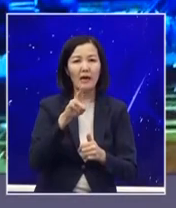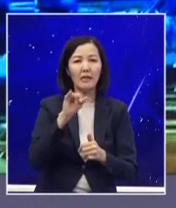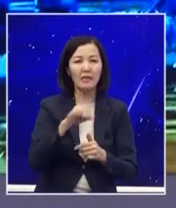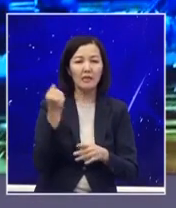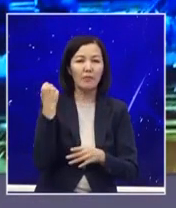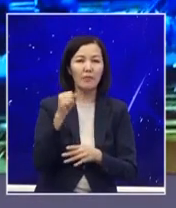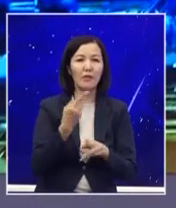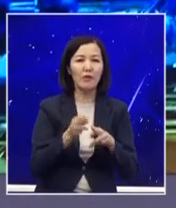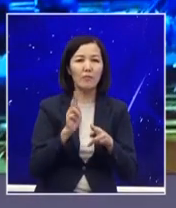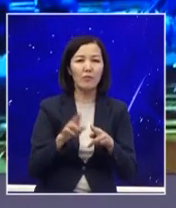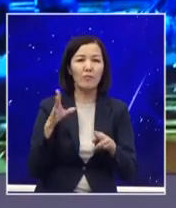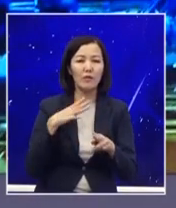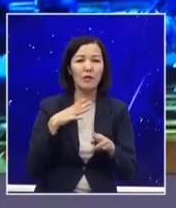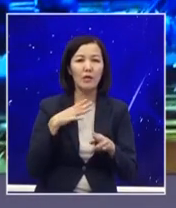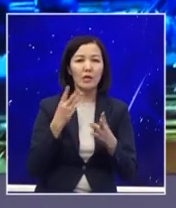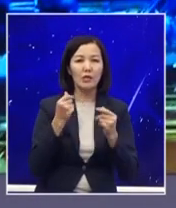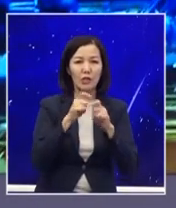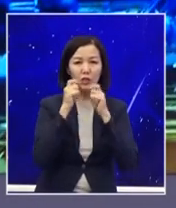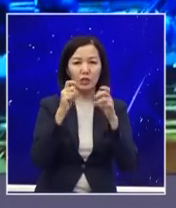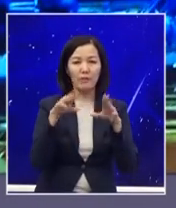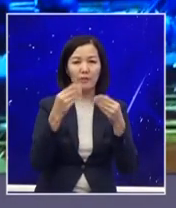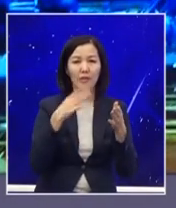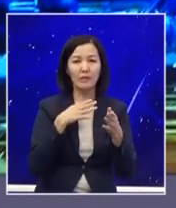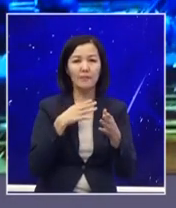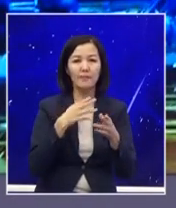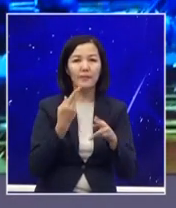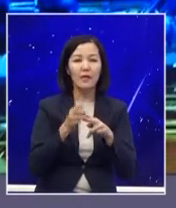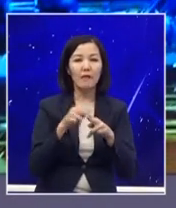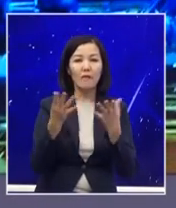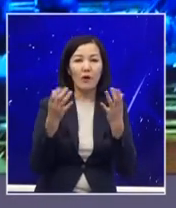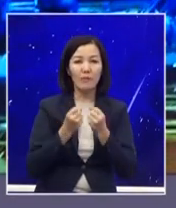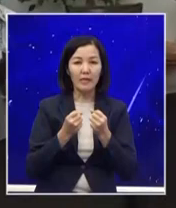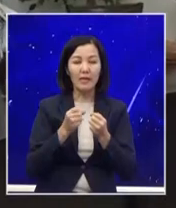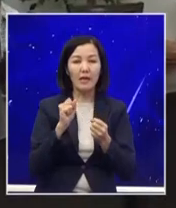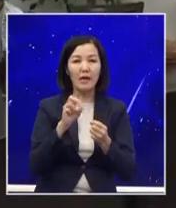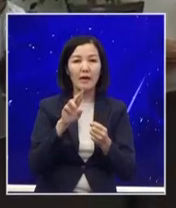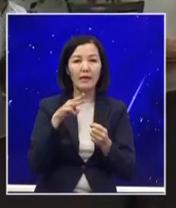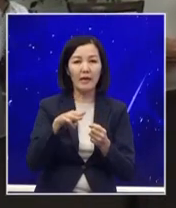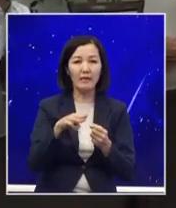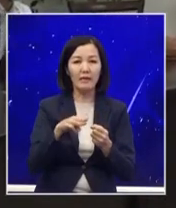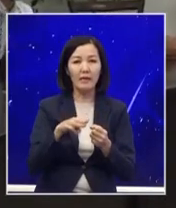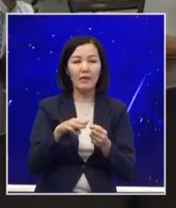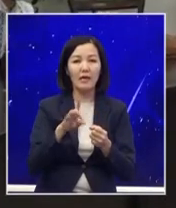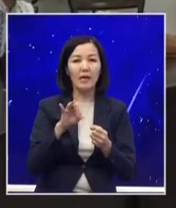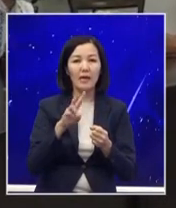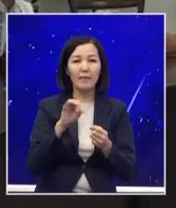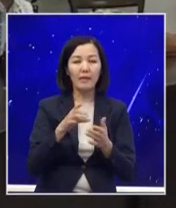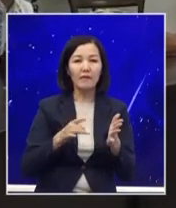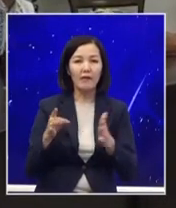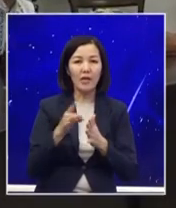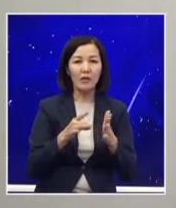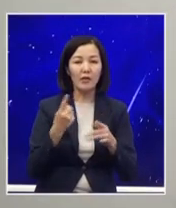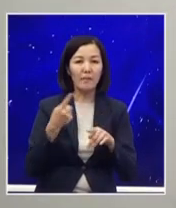«Айтыс», победителю которого сулит денежный приз. Его обладателем стал Аят Жанабек, акын из Раймбекского